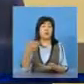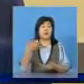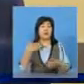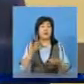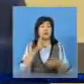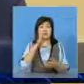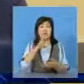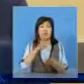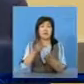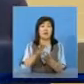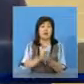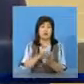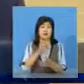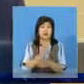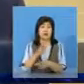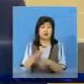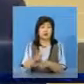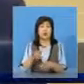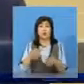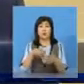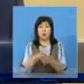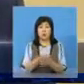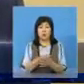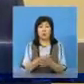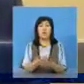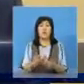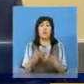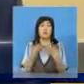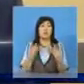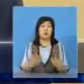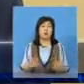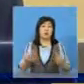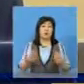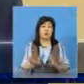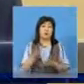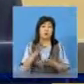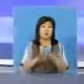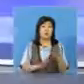сол кездегі тәрбиесінің арқасында әлі күнге дейін осы салауатты өмір салтын жалғап келе жатыр.